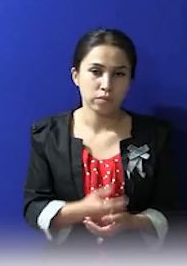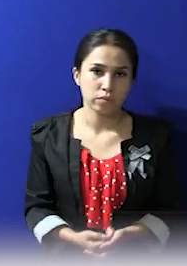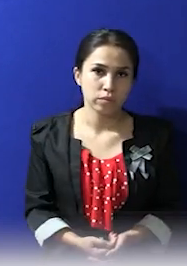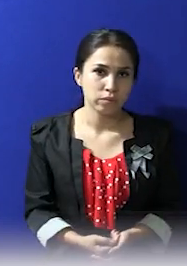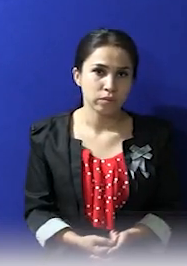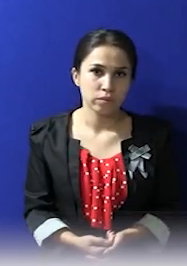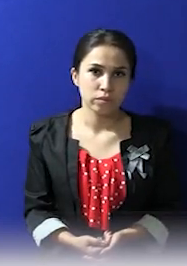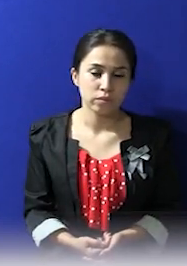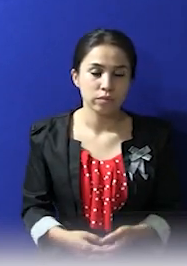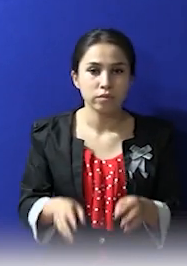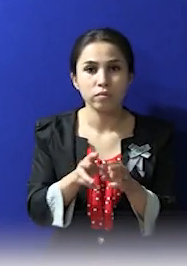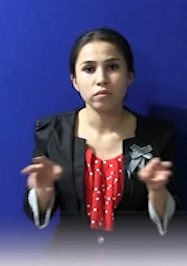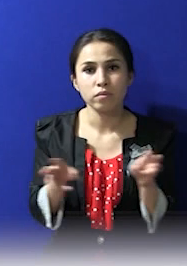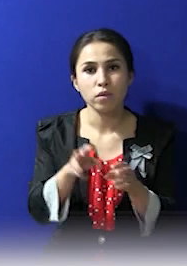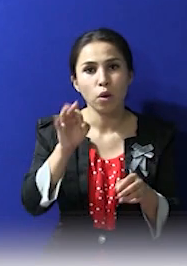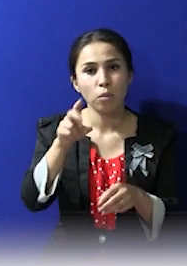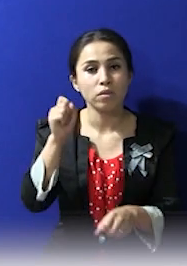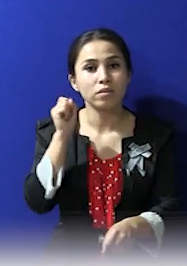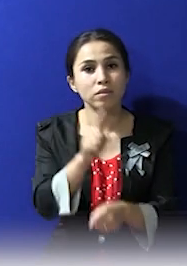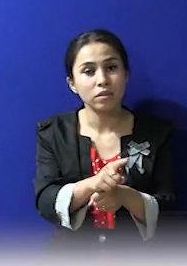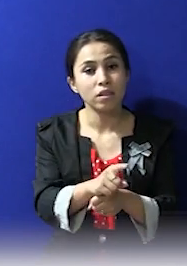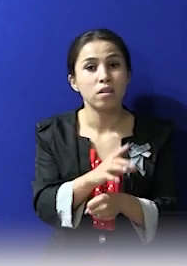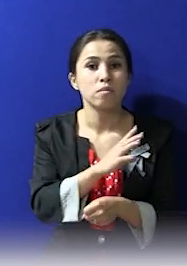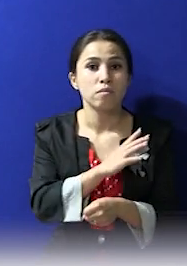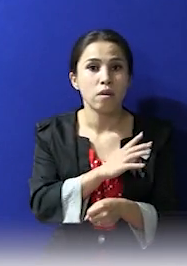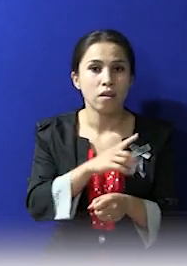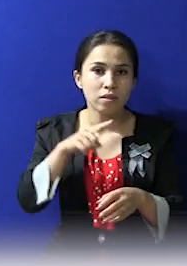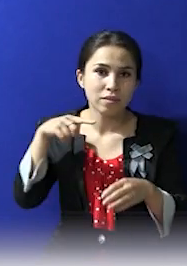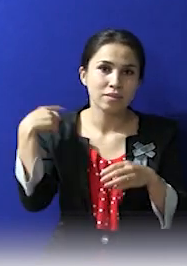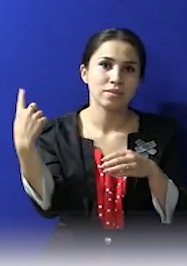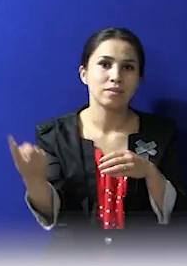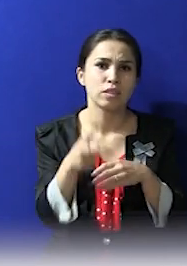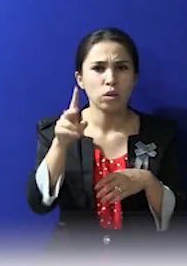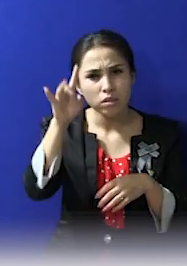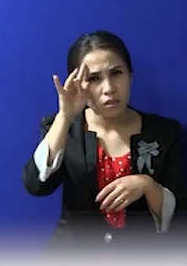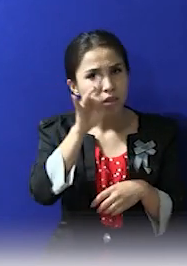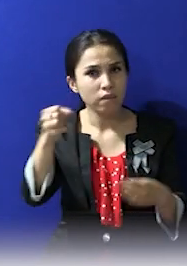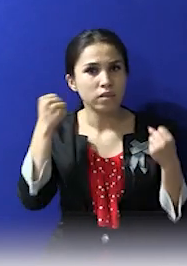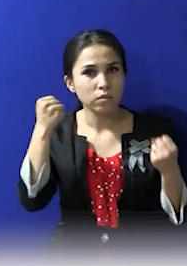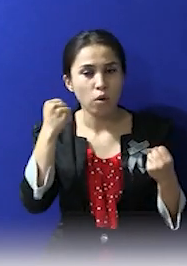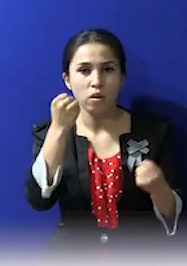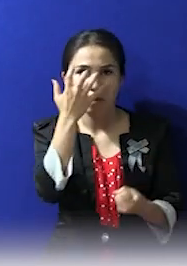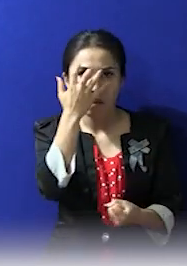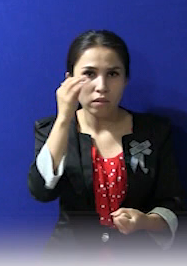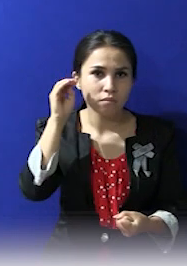бесхозными электрическими сетями и трансформаторами. В первом случае на баланс городских и районных акиматов переданы